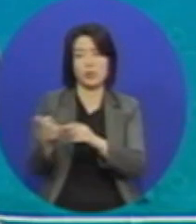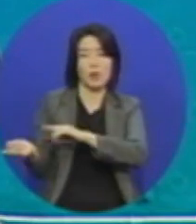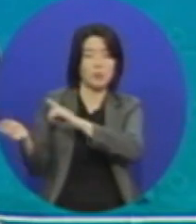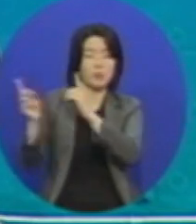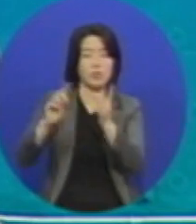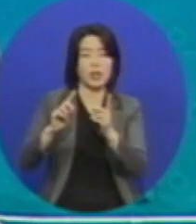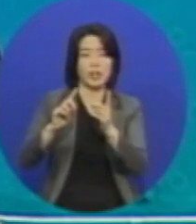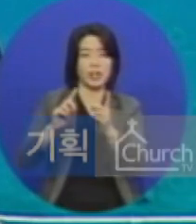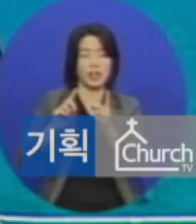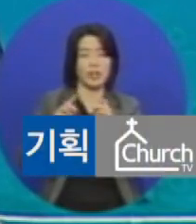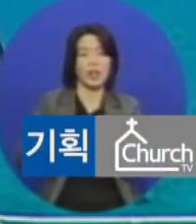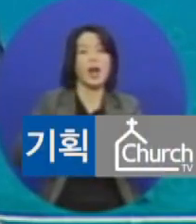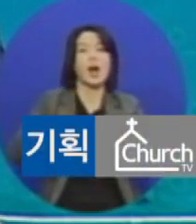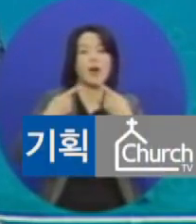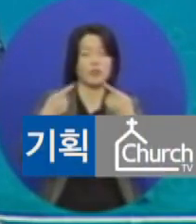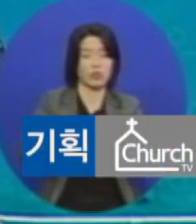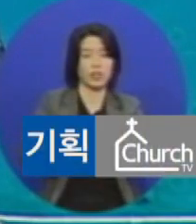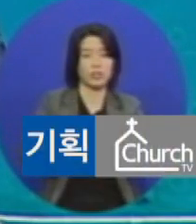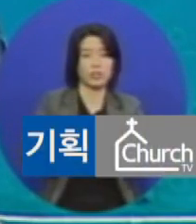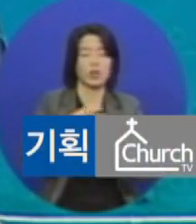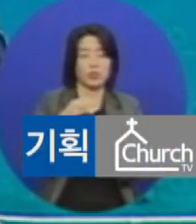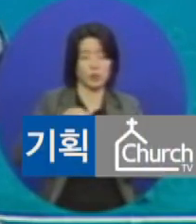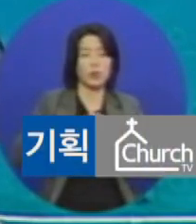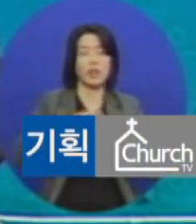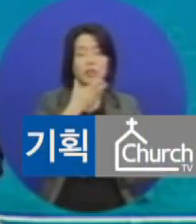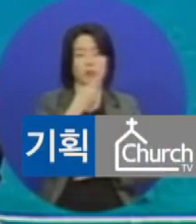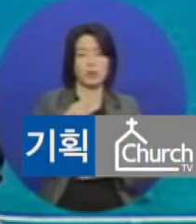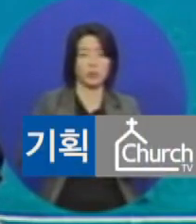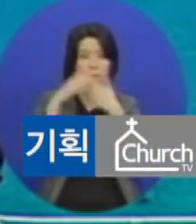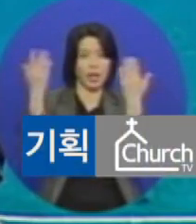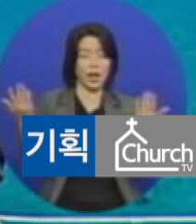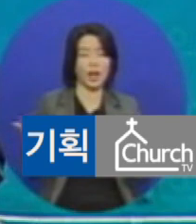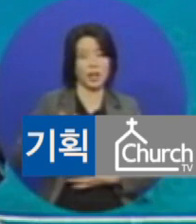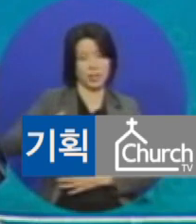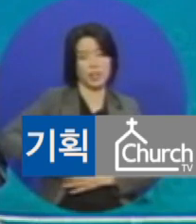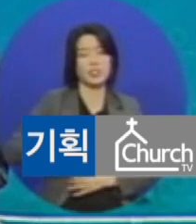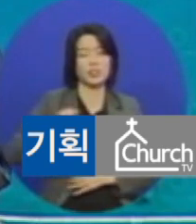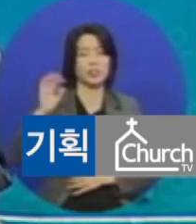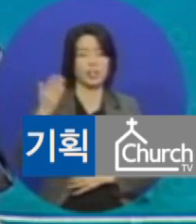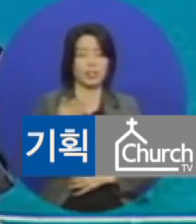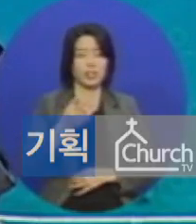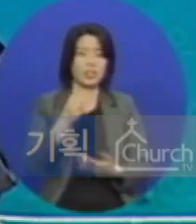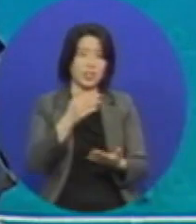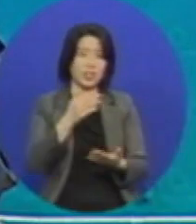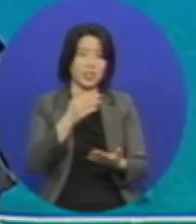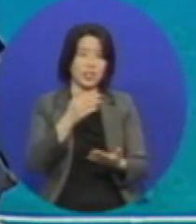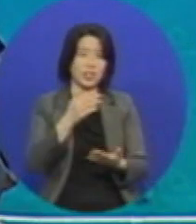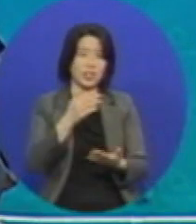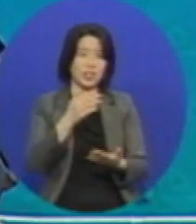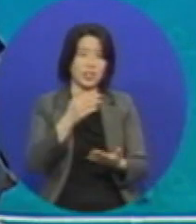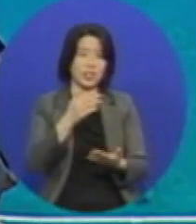동참하면 그 놀라운 축복 또 다 누리게 되기를 주의 이름으로 축원합니다